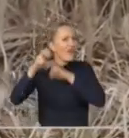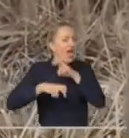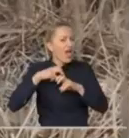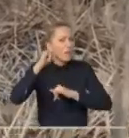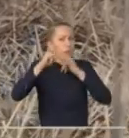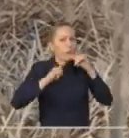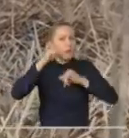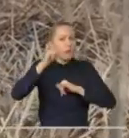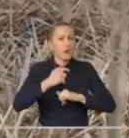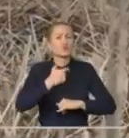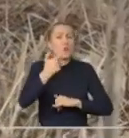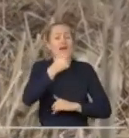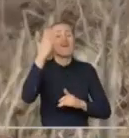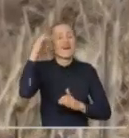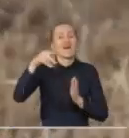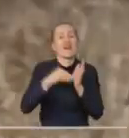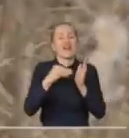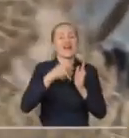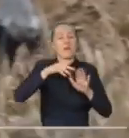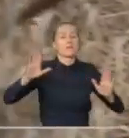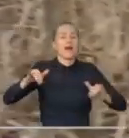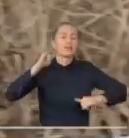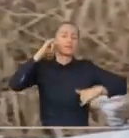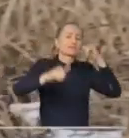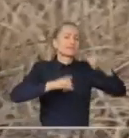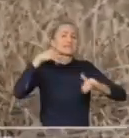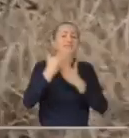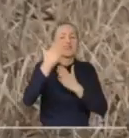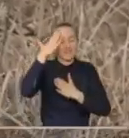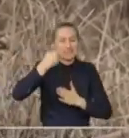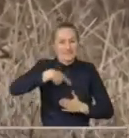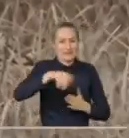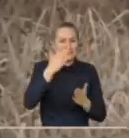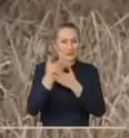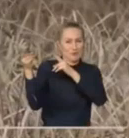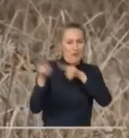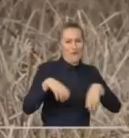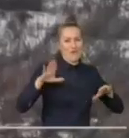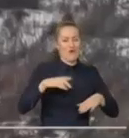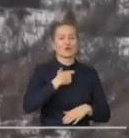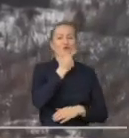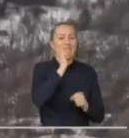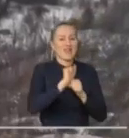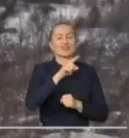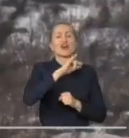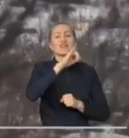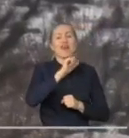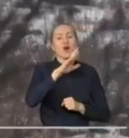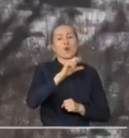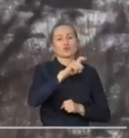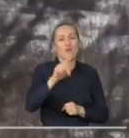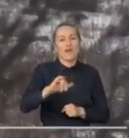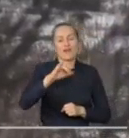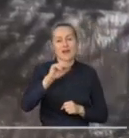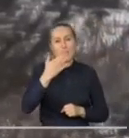z niczym innym. Żurawi klangor niosący się po łąkach i mokradłach oznacza, że ptaki wróciły do nas na dobre. Uchwycił je Jarosław Ramucki, fotograf i